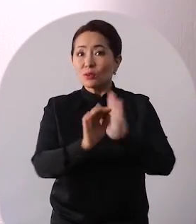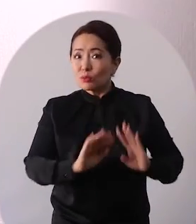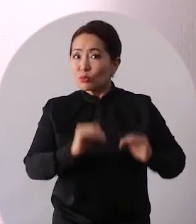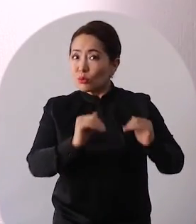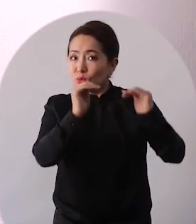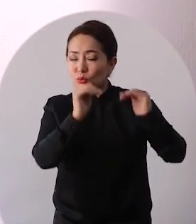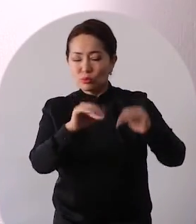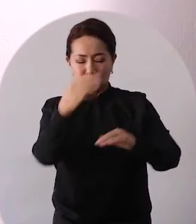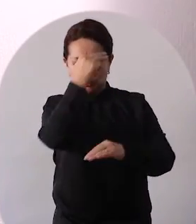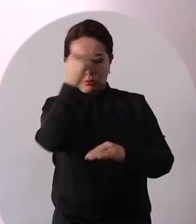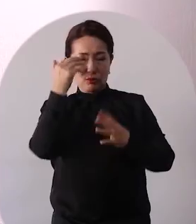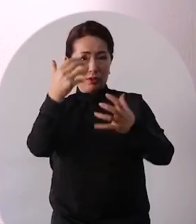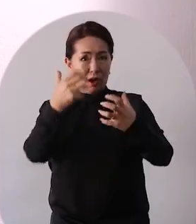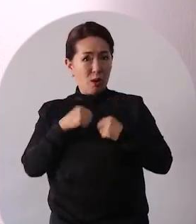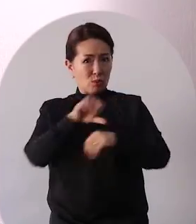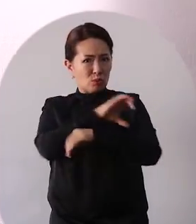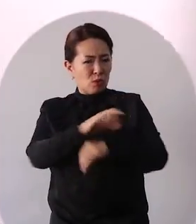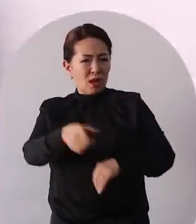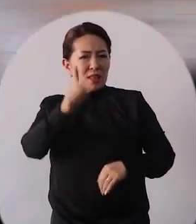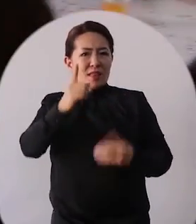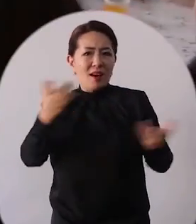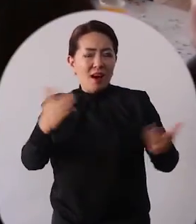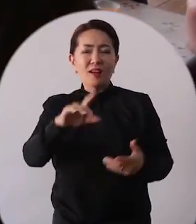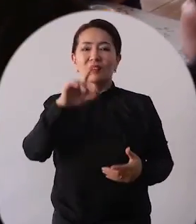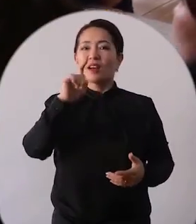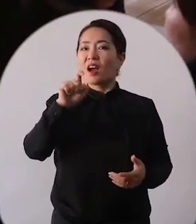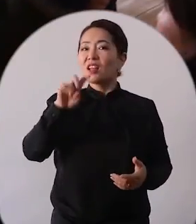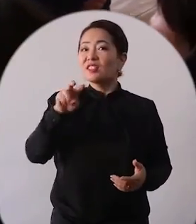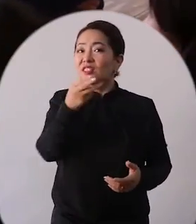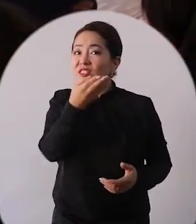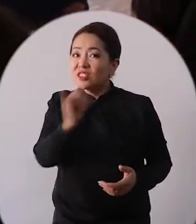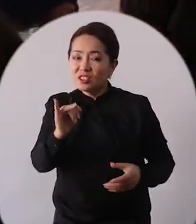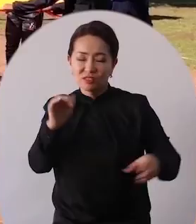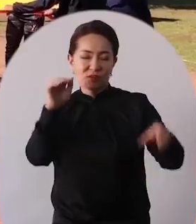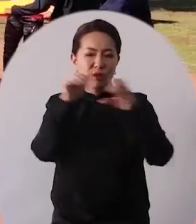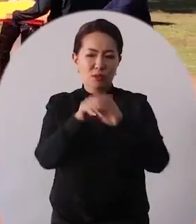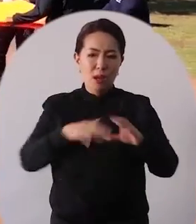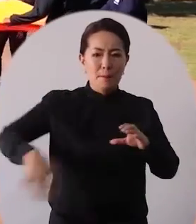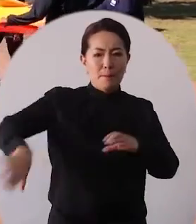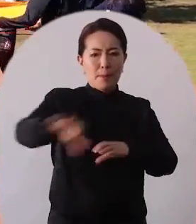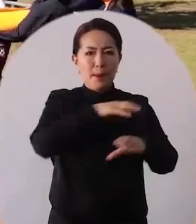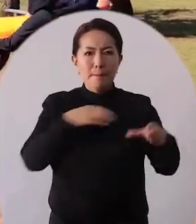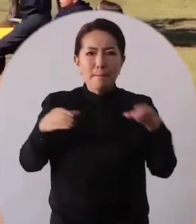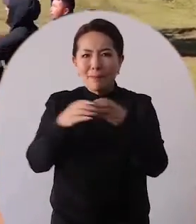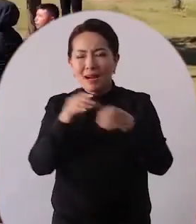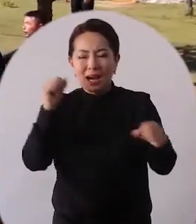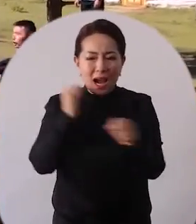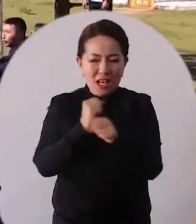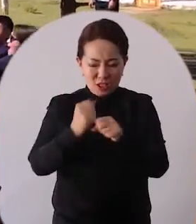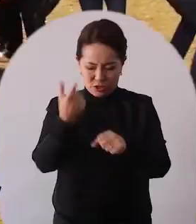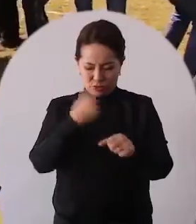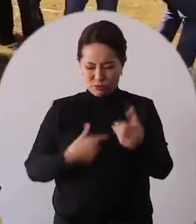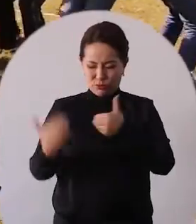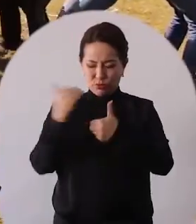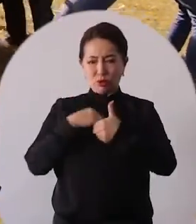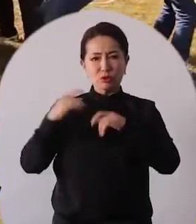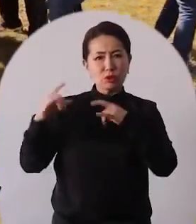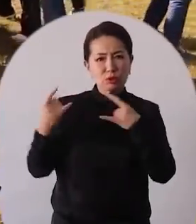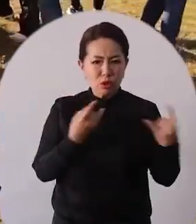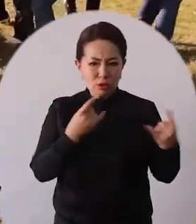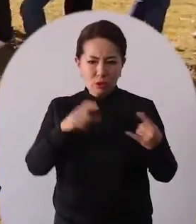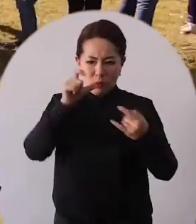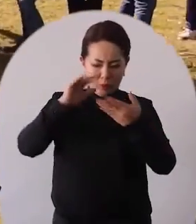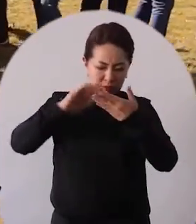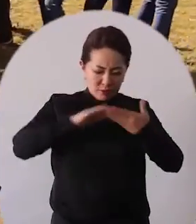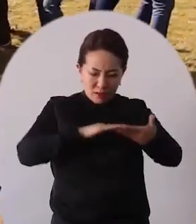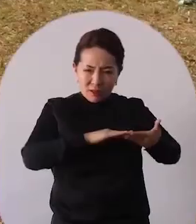хөгжүүлэх, туршлага хуримтлуулах сургалтын эхний аймаг болох Хинтэй аймагт бид багаар ажиллах, багийн бүх гишүүдийн оролцоотой тоглоом тоглох, мөн бие биенээ улам